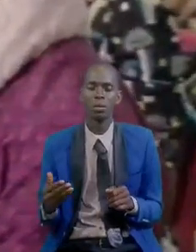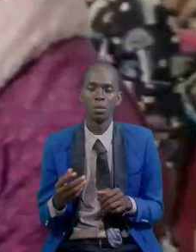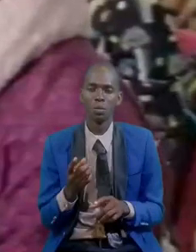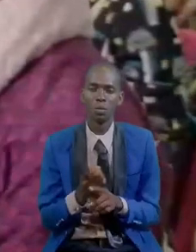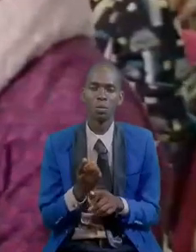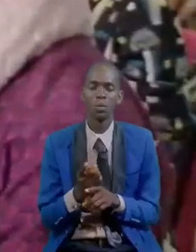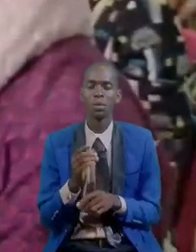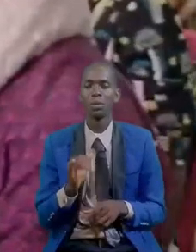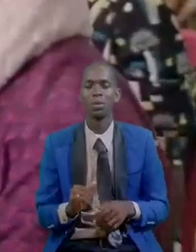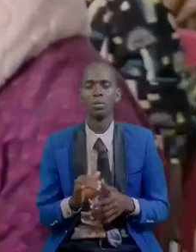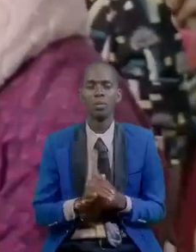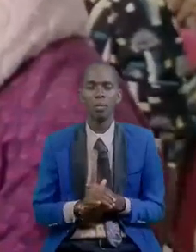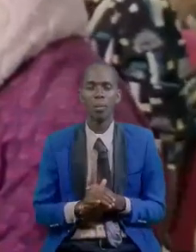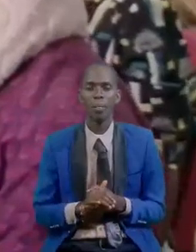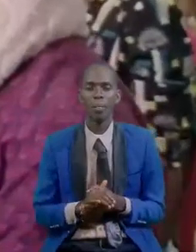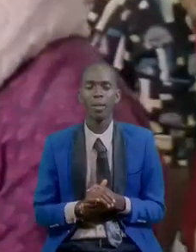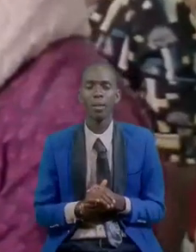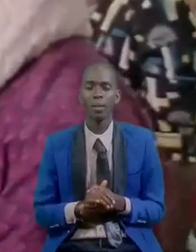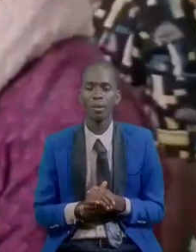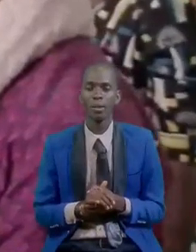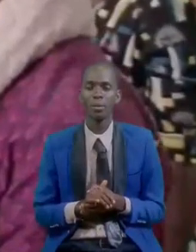mets tout en ordre.